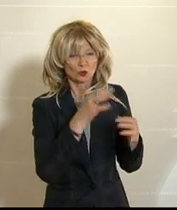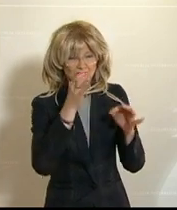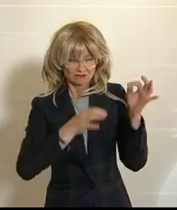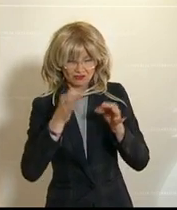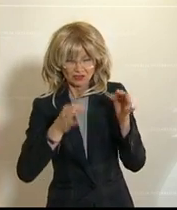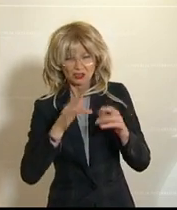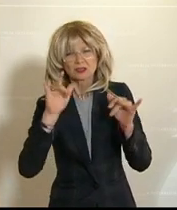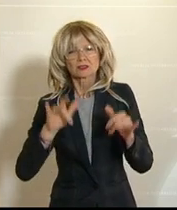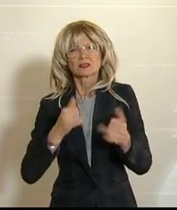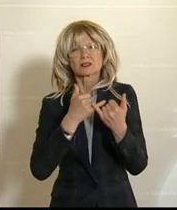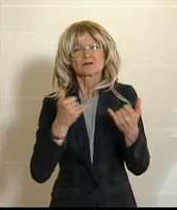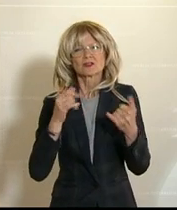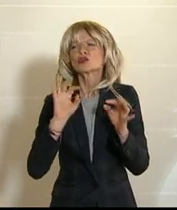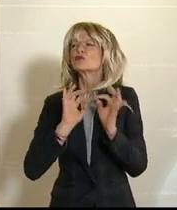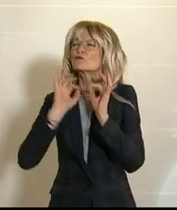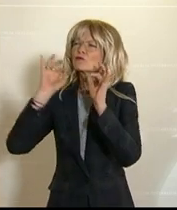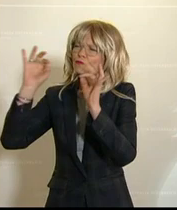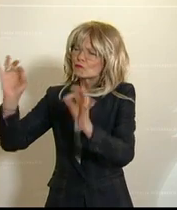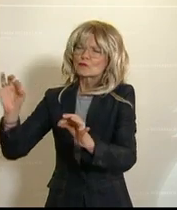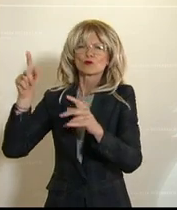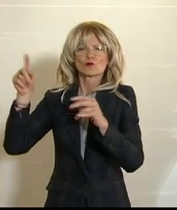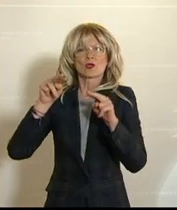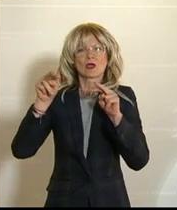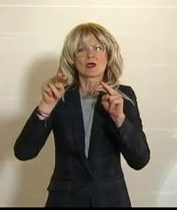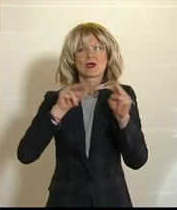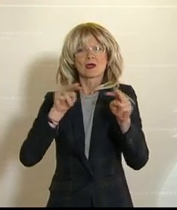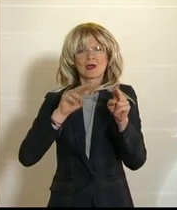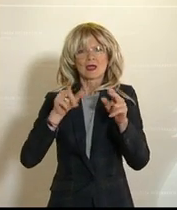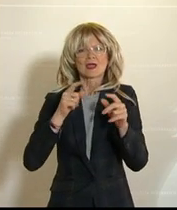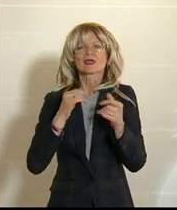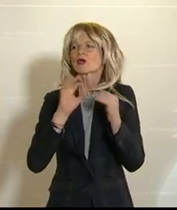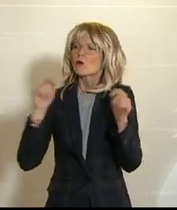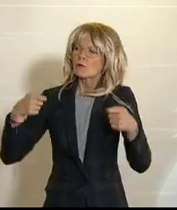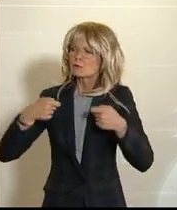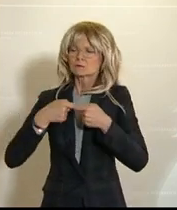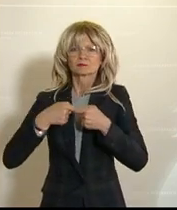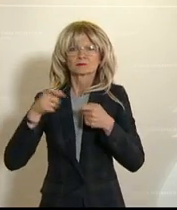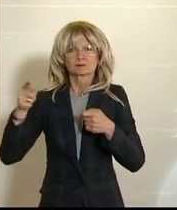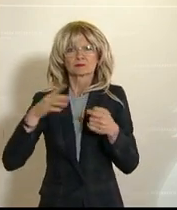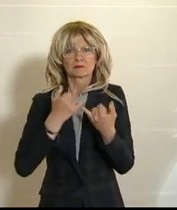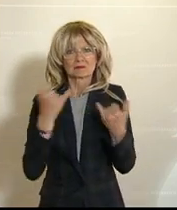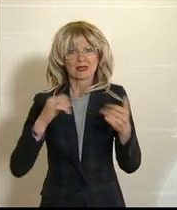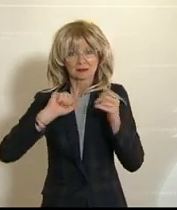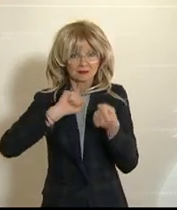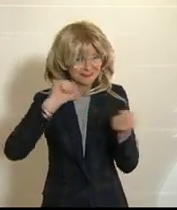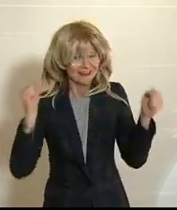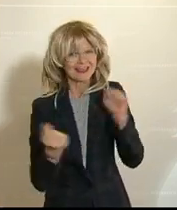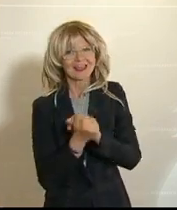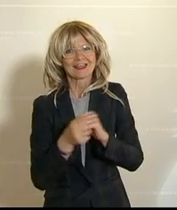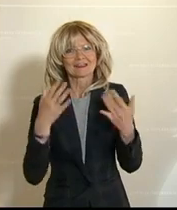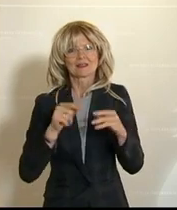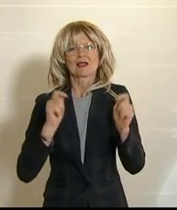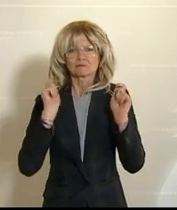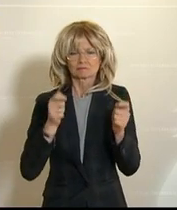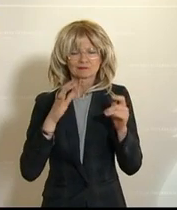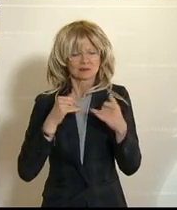verfassungskonforme Regierungsvorlage dem Nationalrat zuzuleiten. Danke. Der